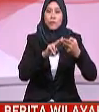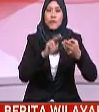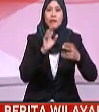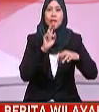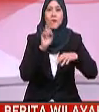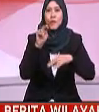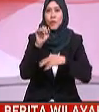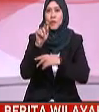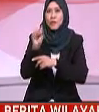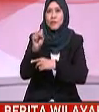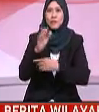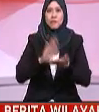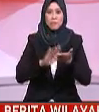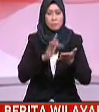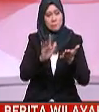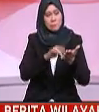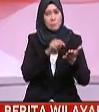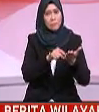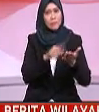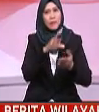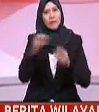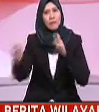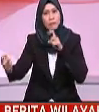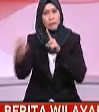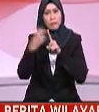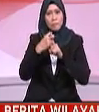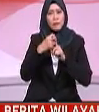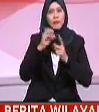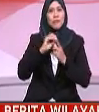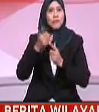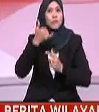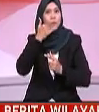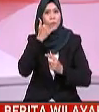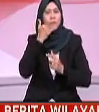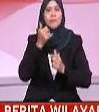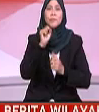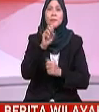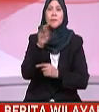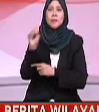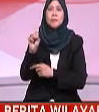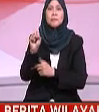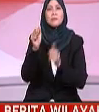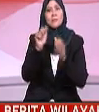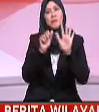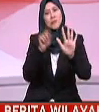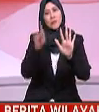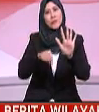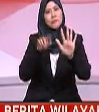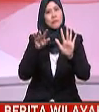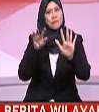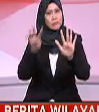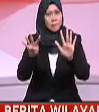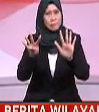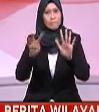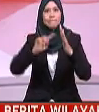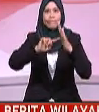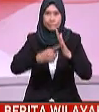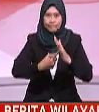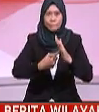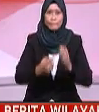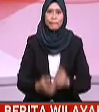aplikasi MySejahtera, panggilan telefon dan sistem pesanan ringkas SMS mulai 5 April.